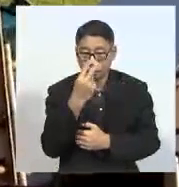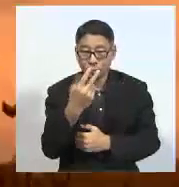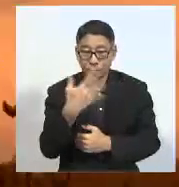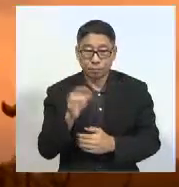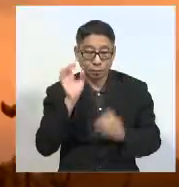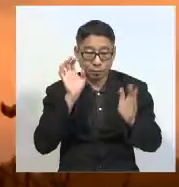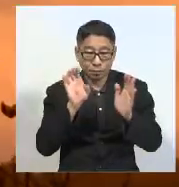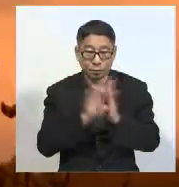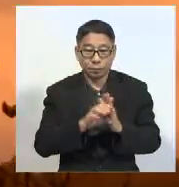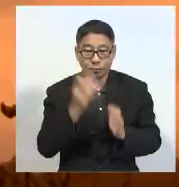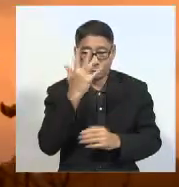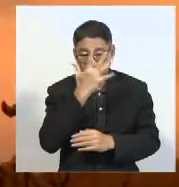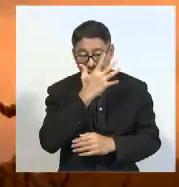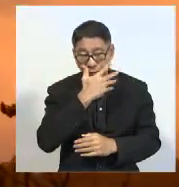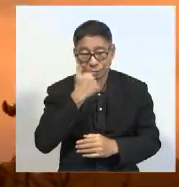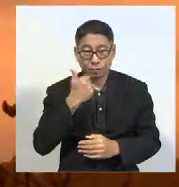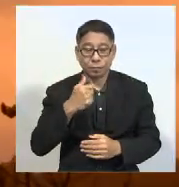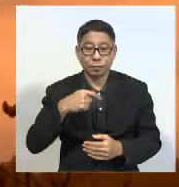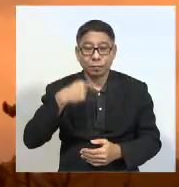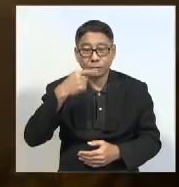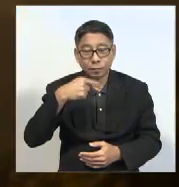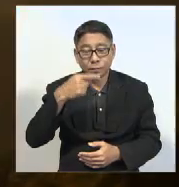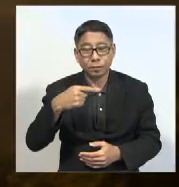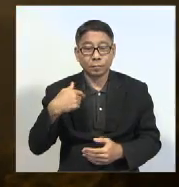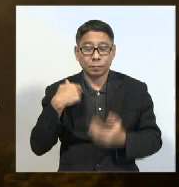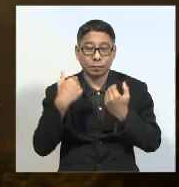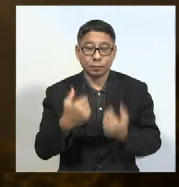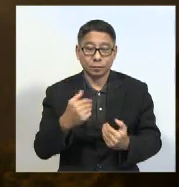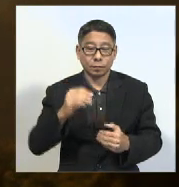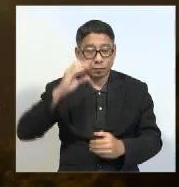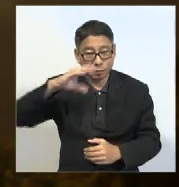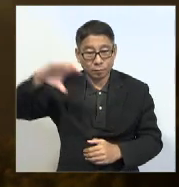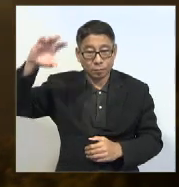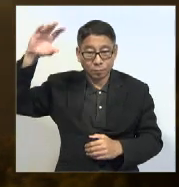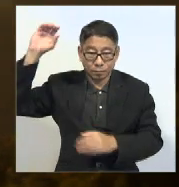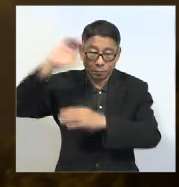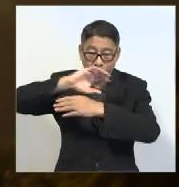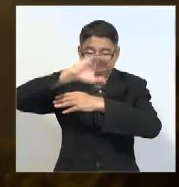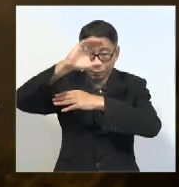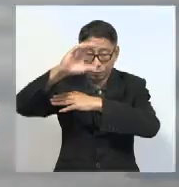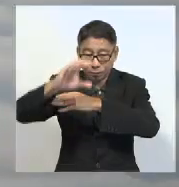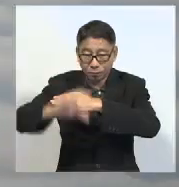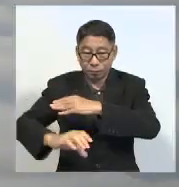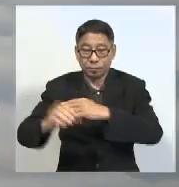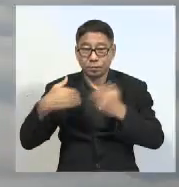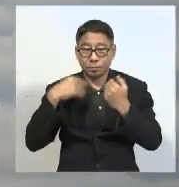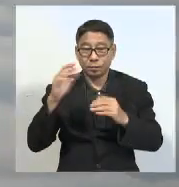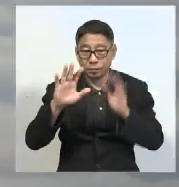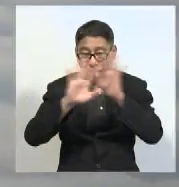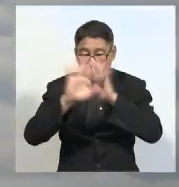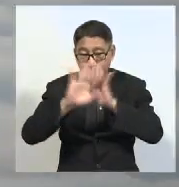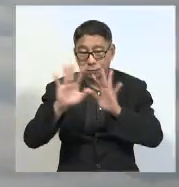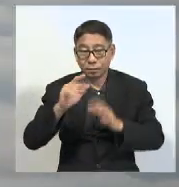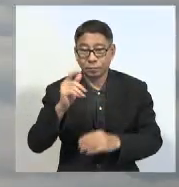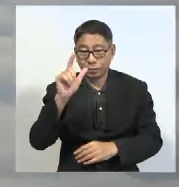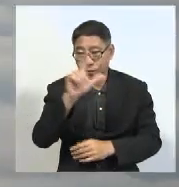ฏตรงหน้านะคะสวยงามเกินจะบรรยายยามเมื่อตะวันโผล่พ้นขอบฟ้าแสงสีท